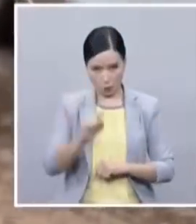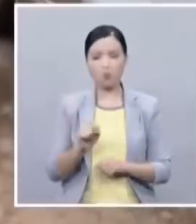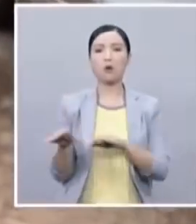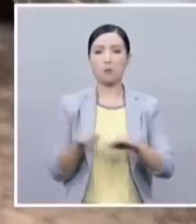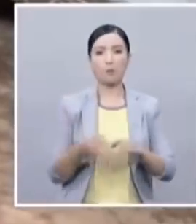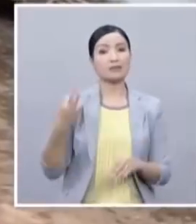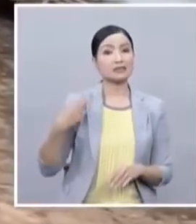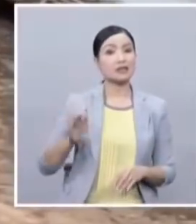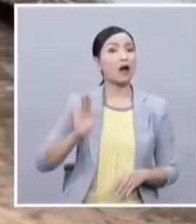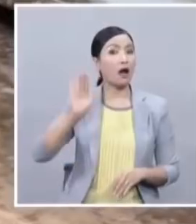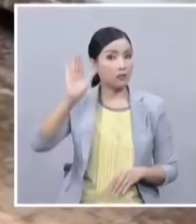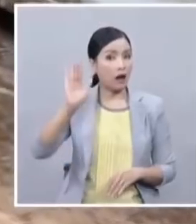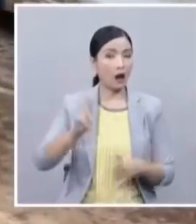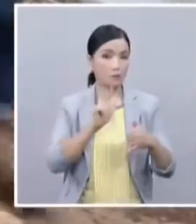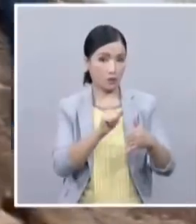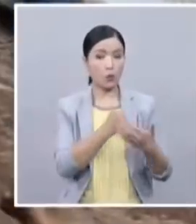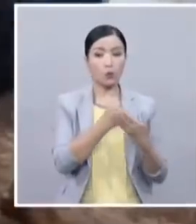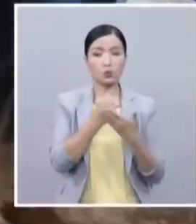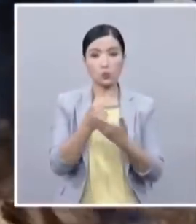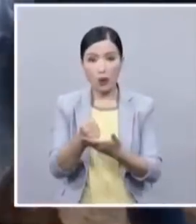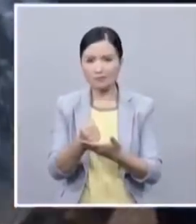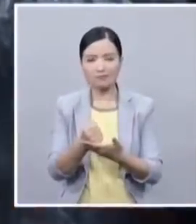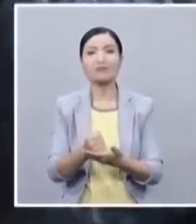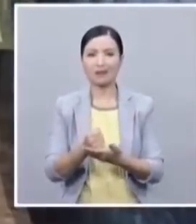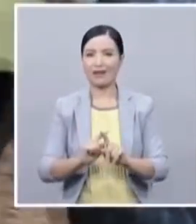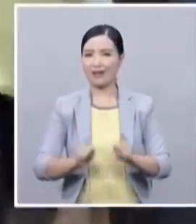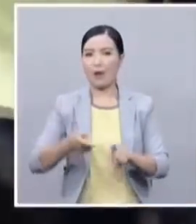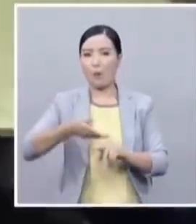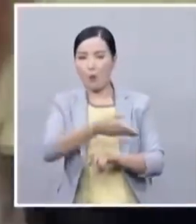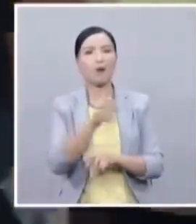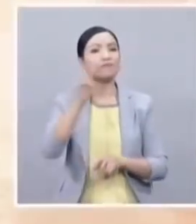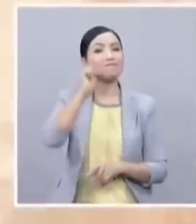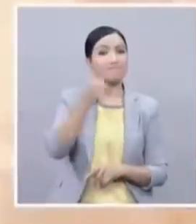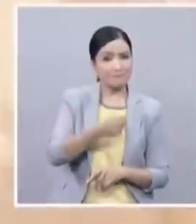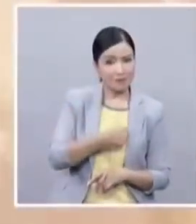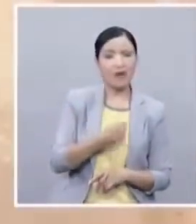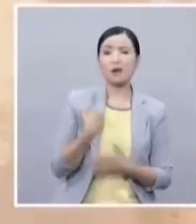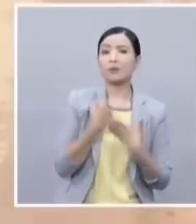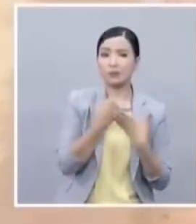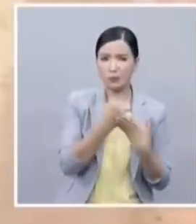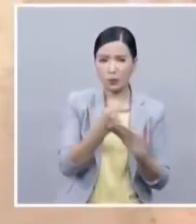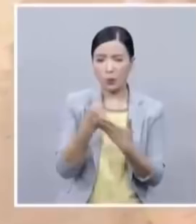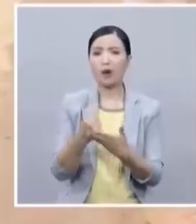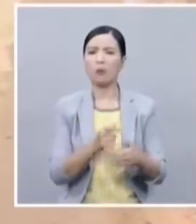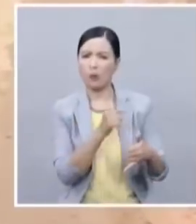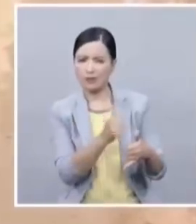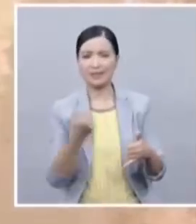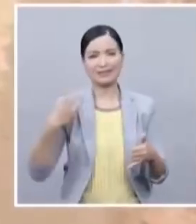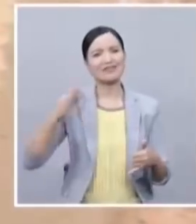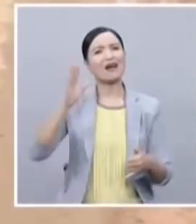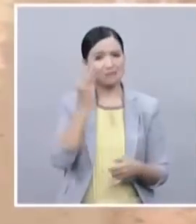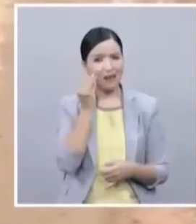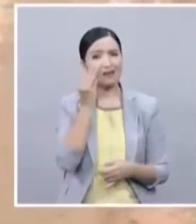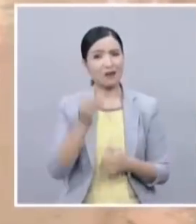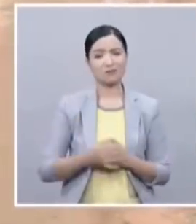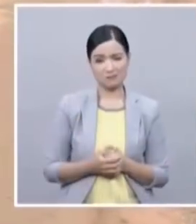าแม้ว่าจะไม่มีบทบาทหลักในการกู้ภัยนะครับแต่การยื่นน้ำใจเล็กน้อยช่วยเหลือมีจิตอาสาน่ารักนะ